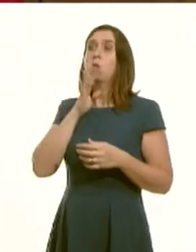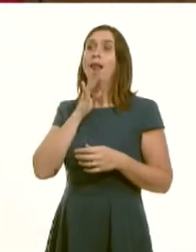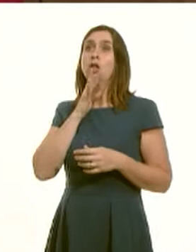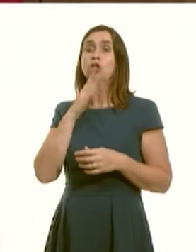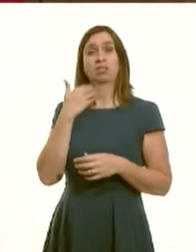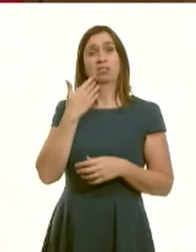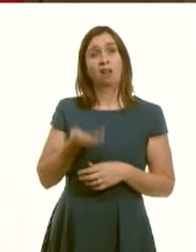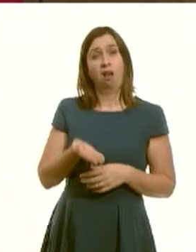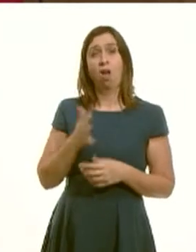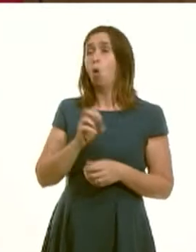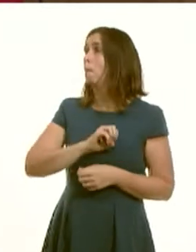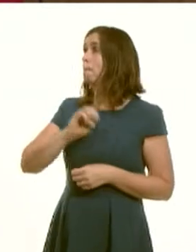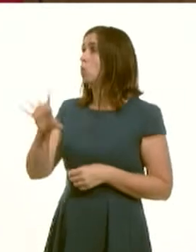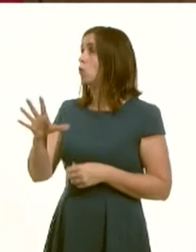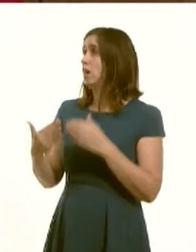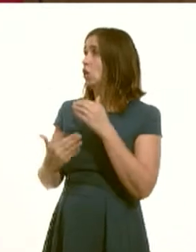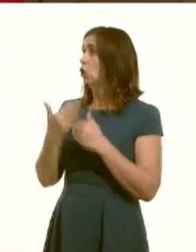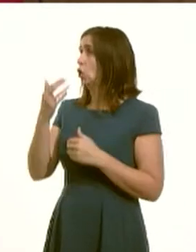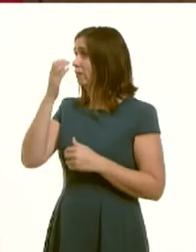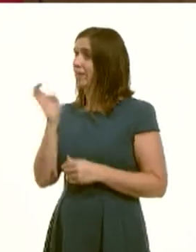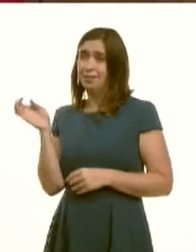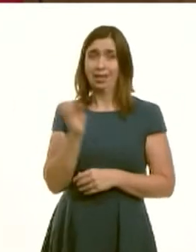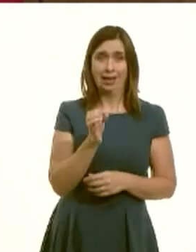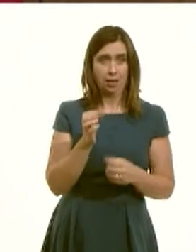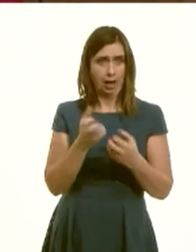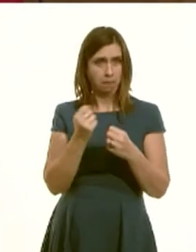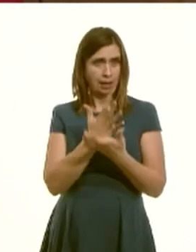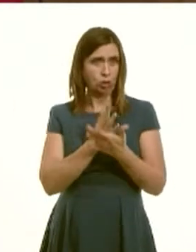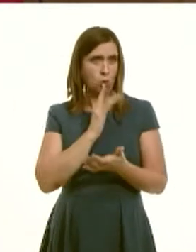ffyrdd eraill i sicrhau bod y bobl hynny yn gallu chwarae ran